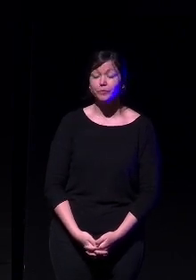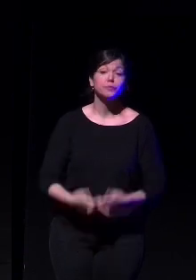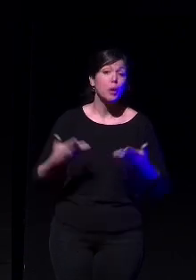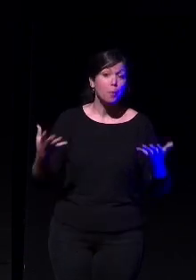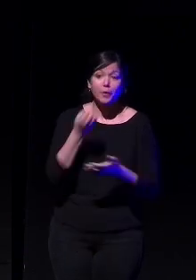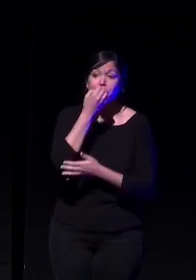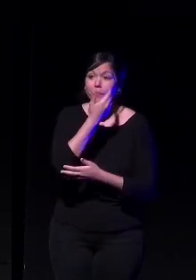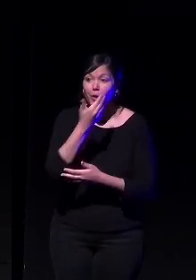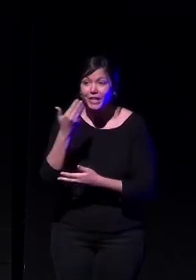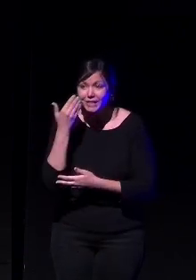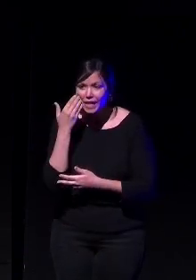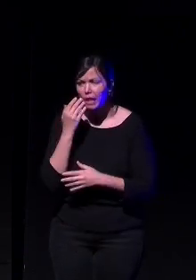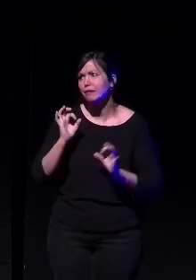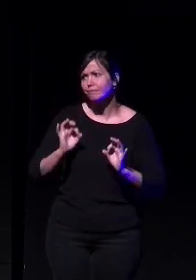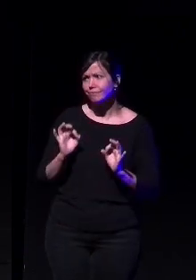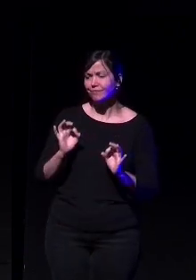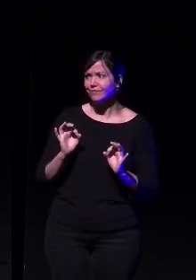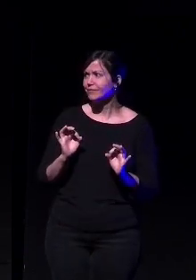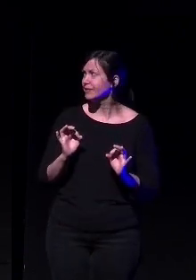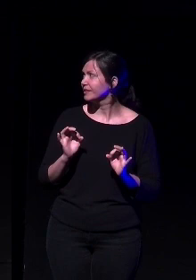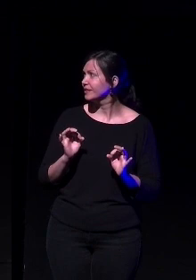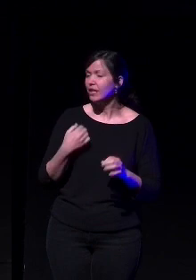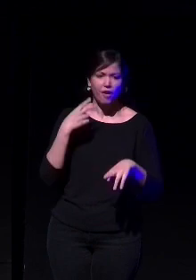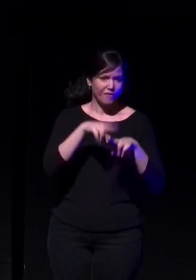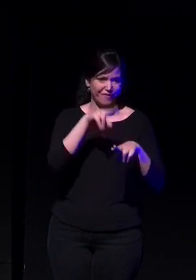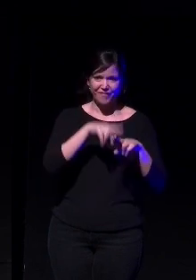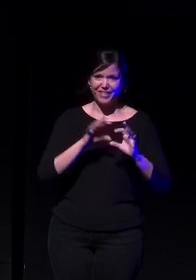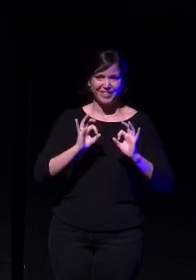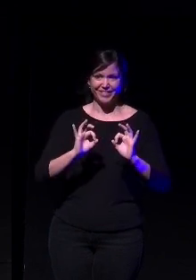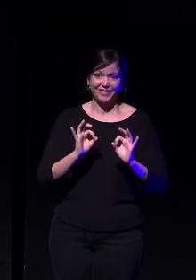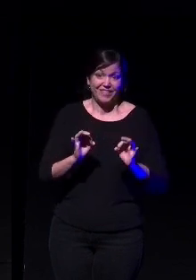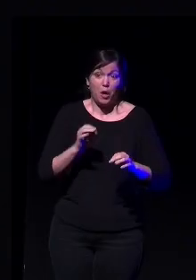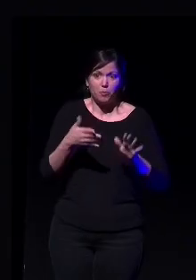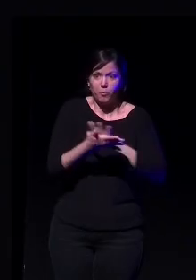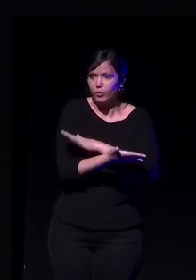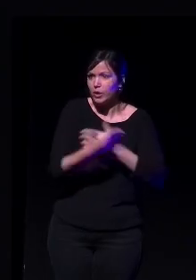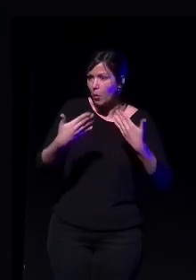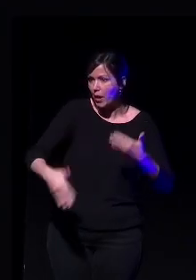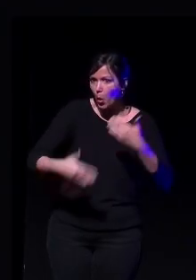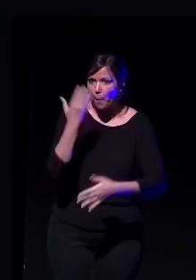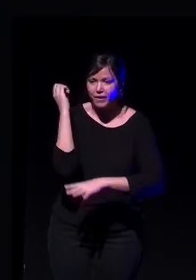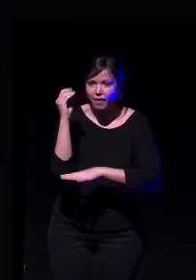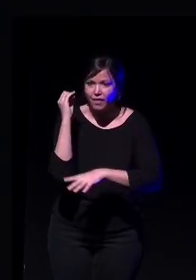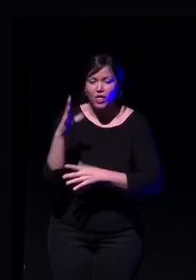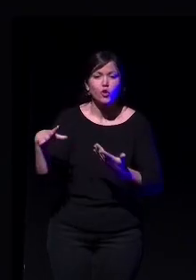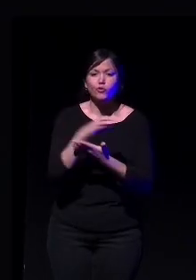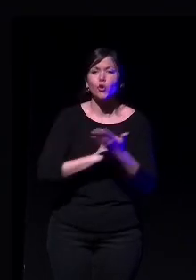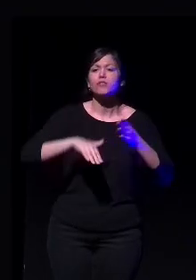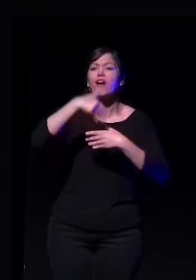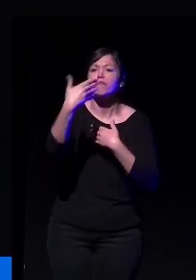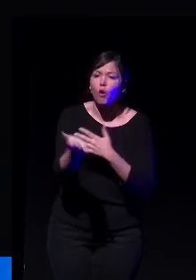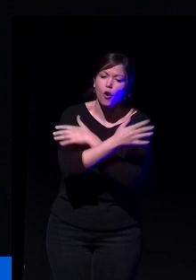Bueno, bona tarda. És ben bé que estem de festa, perquè no hi havia manera d'arrencar l'acte. Tothom estava fora